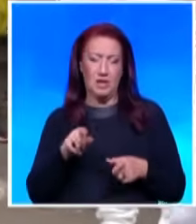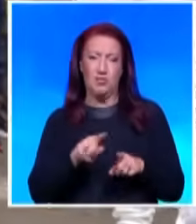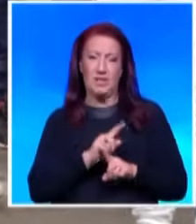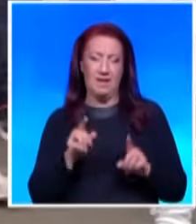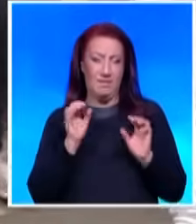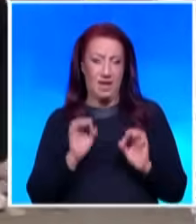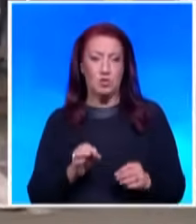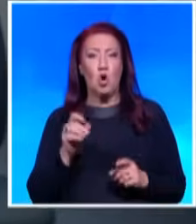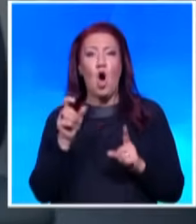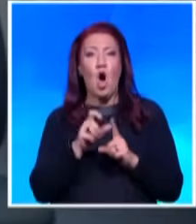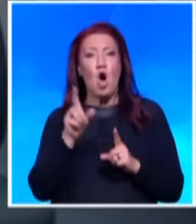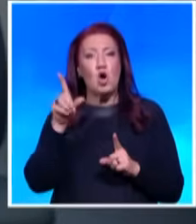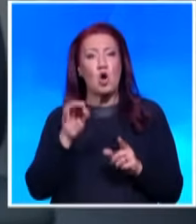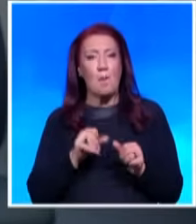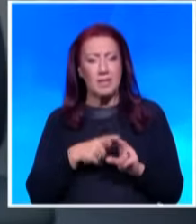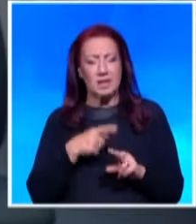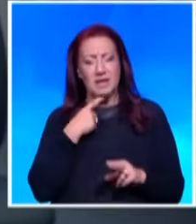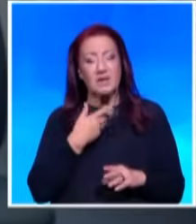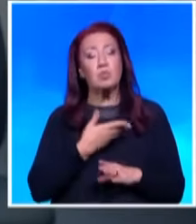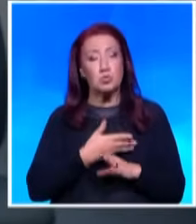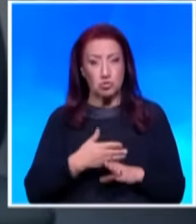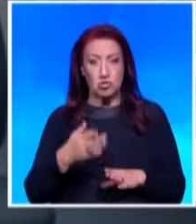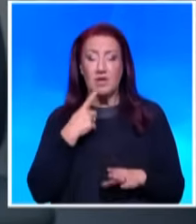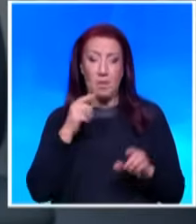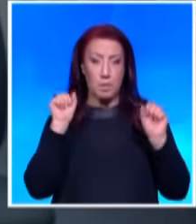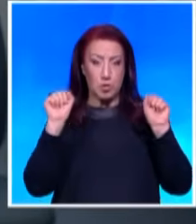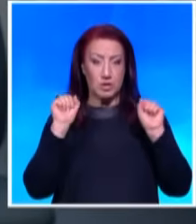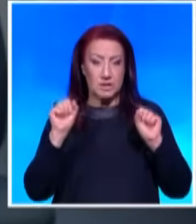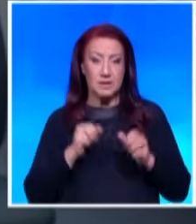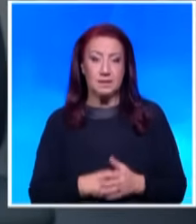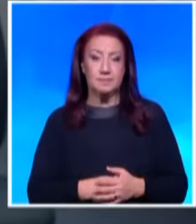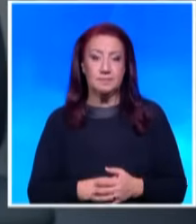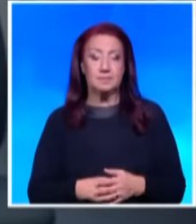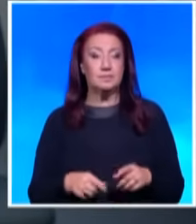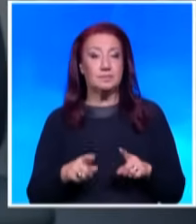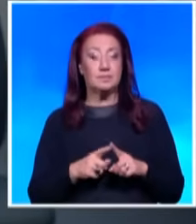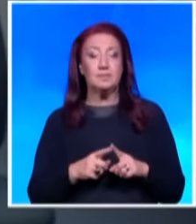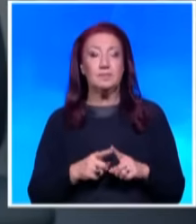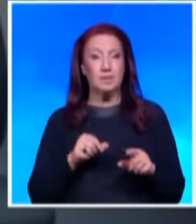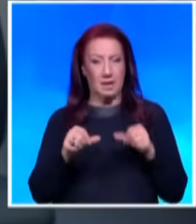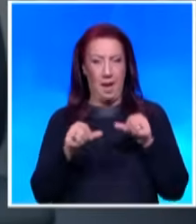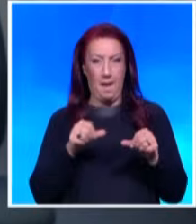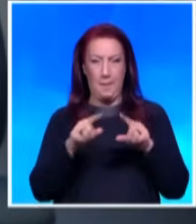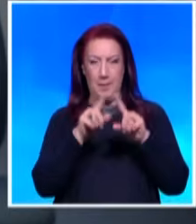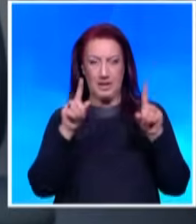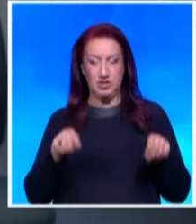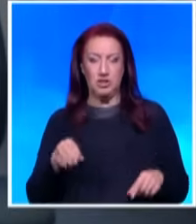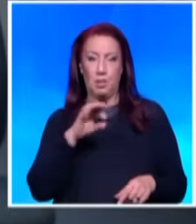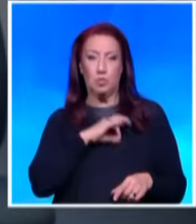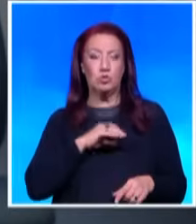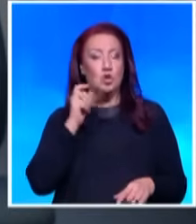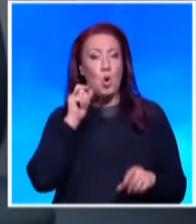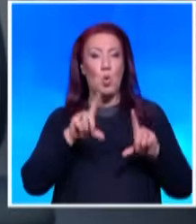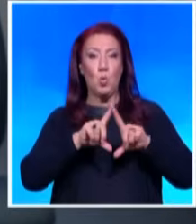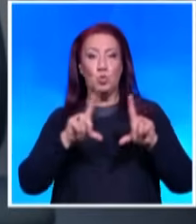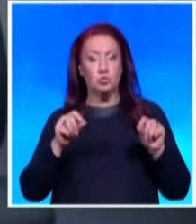протестите. И още една новина от последните минути. Машините получиха удостоверение за съответствие за